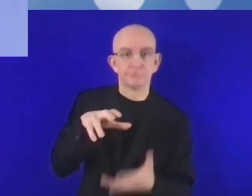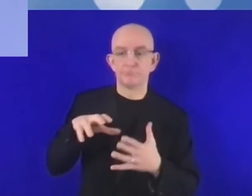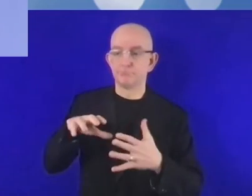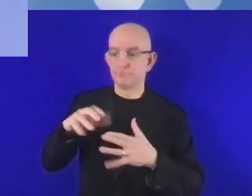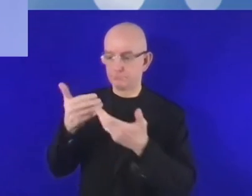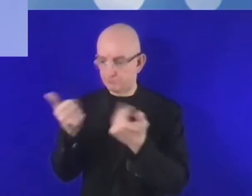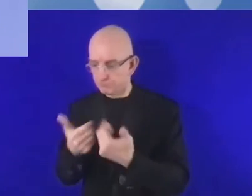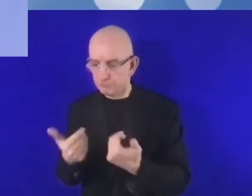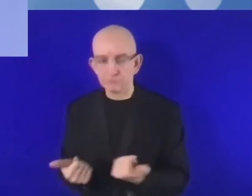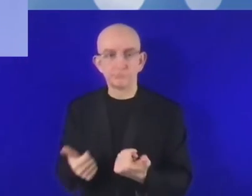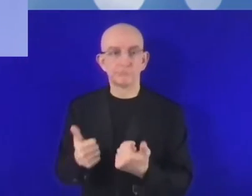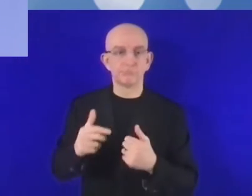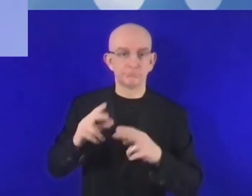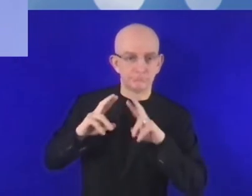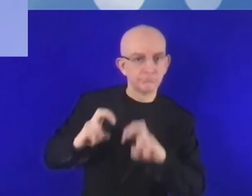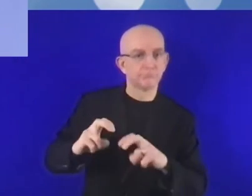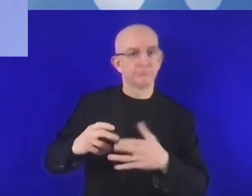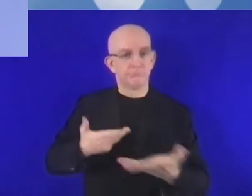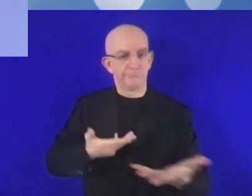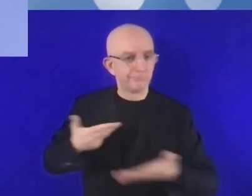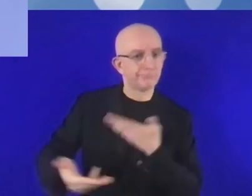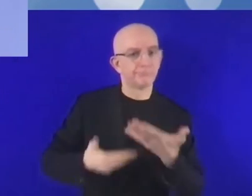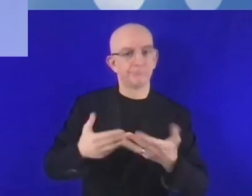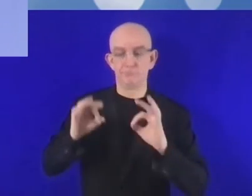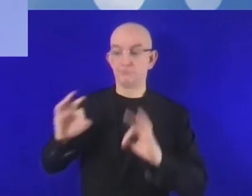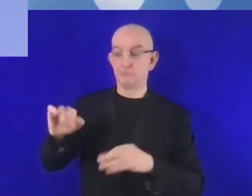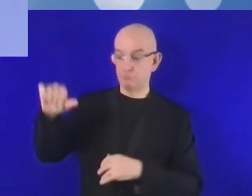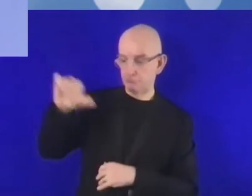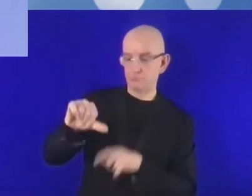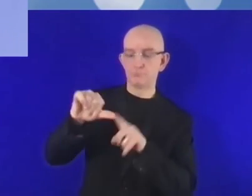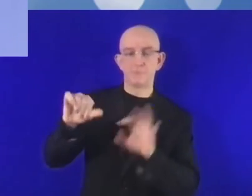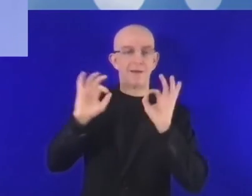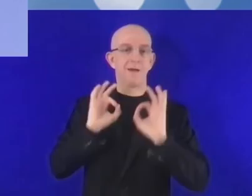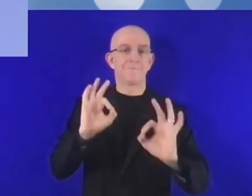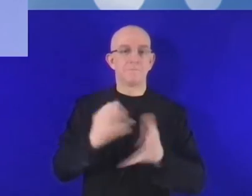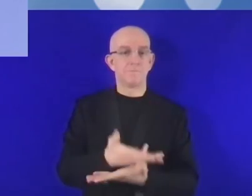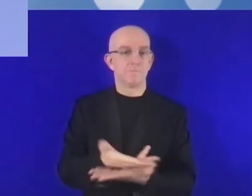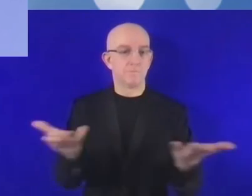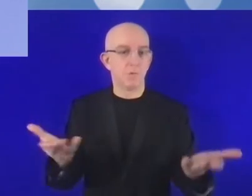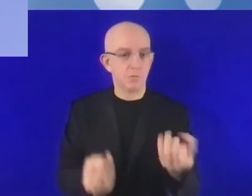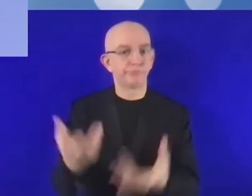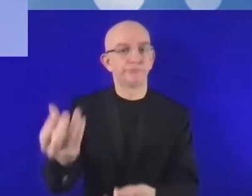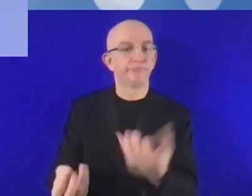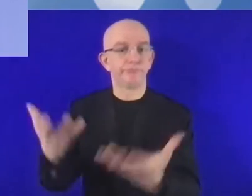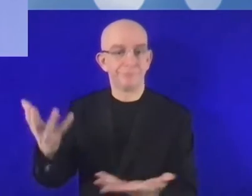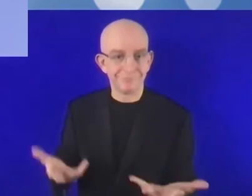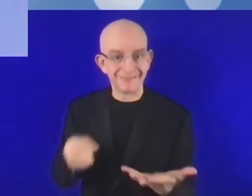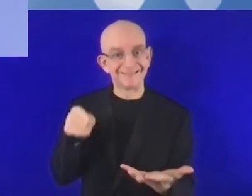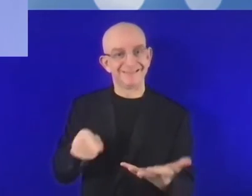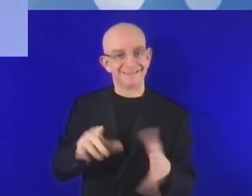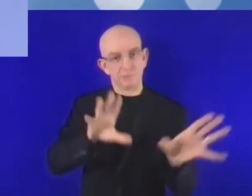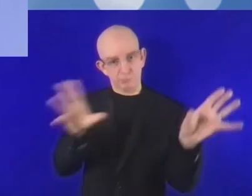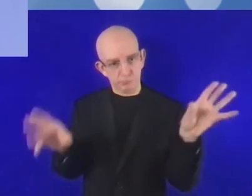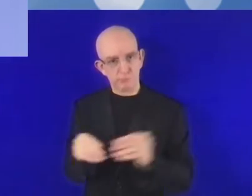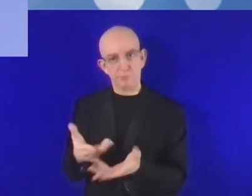агрегировать, собирать, обрабатывать данные. В этом процессе все заинтересованные стороны должны принимать